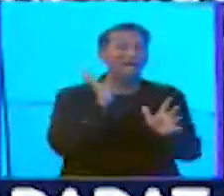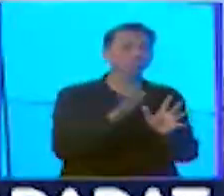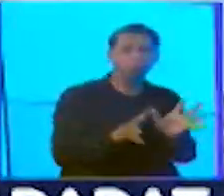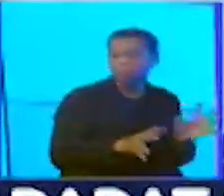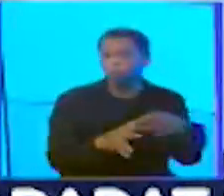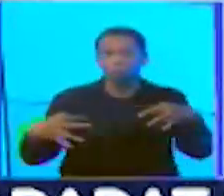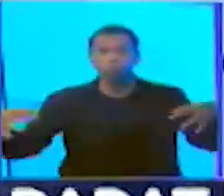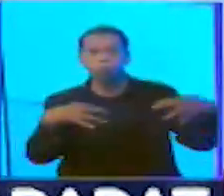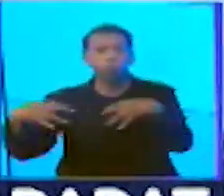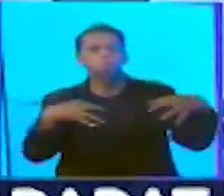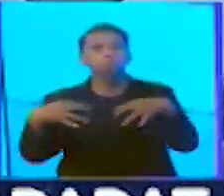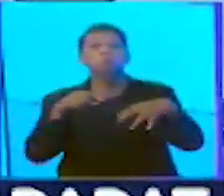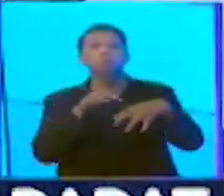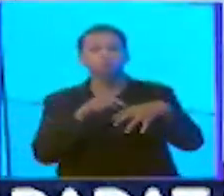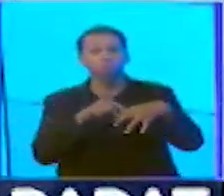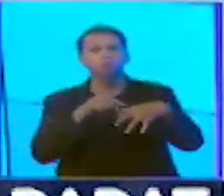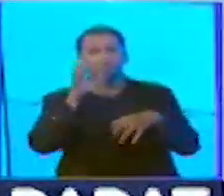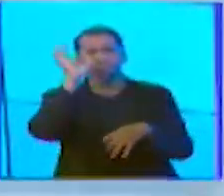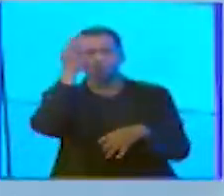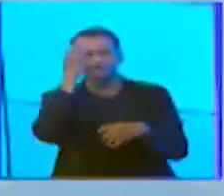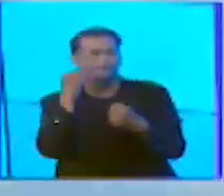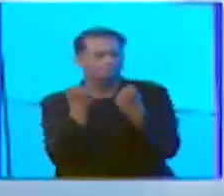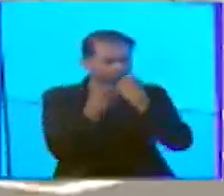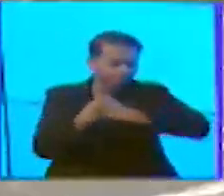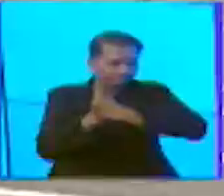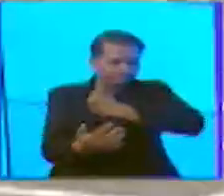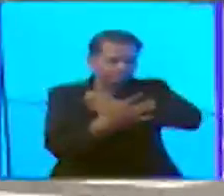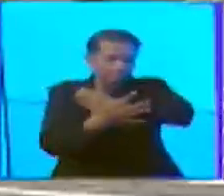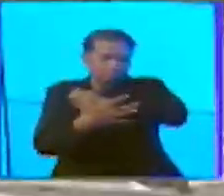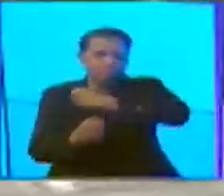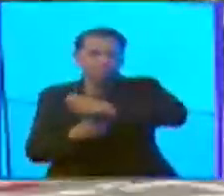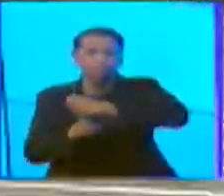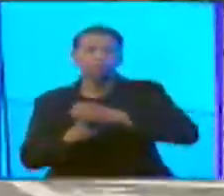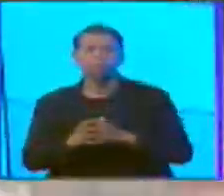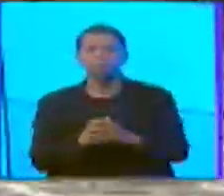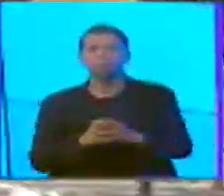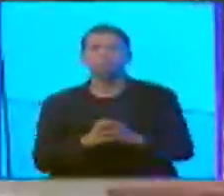menembakkan gas air mata ke arah massa. Tim Liputan iNews melaporkan.